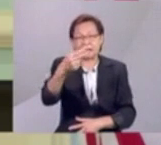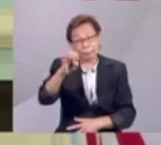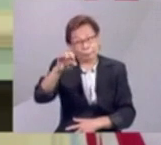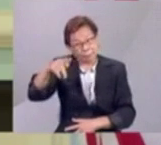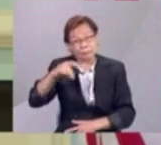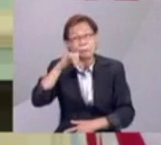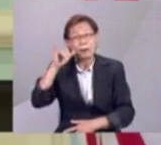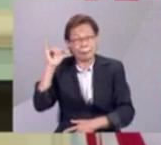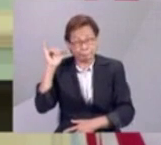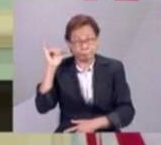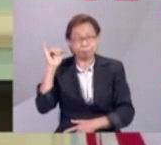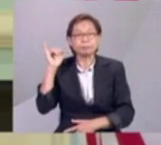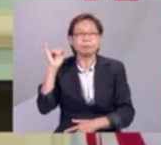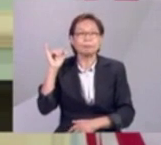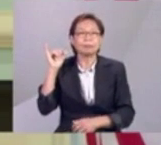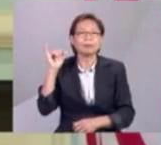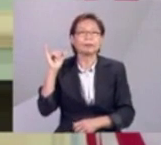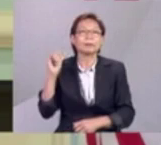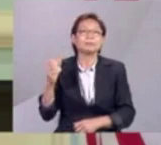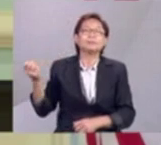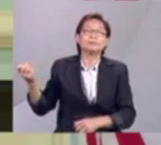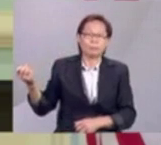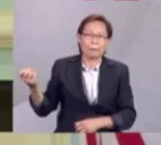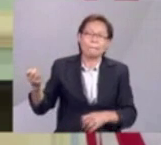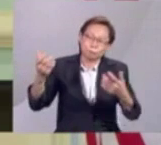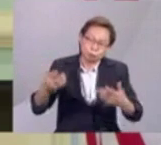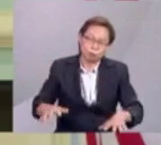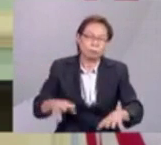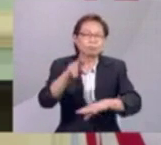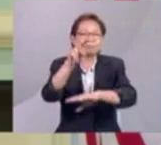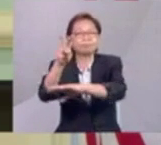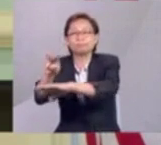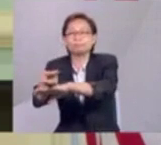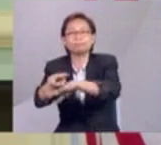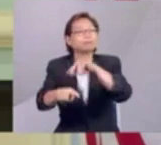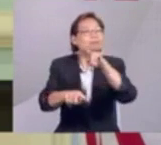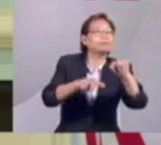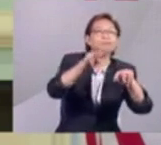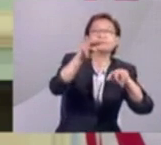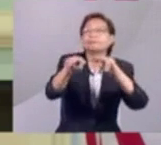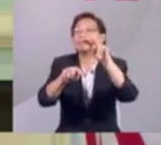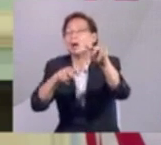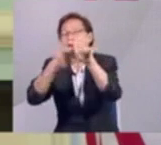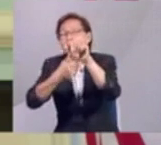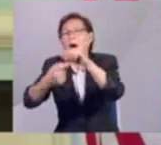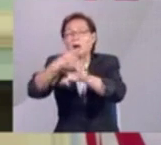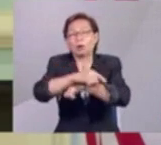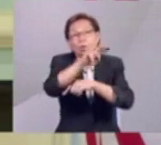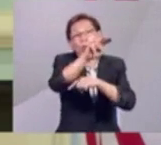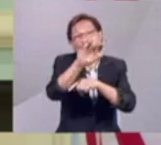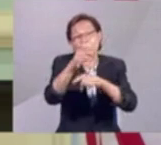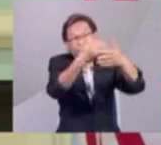pengguna pyfb telah membuat pemantauan harian atas 25